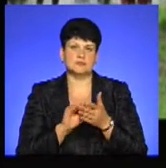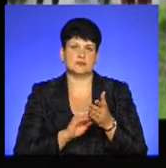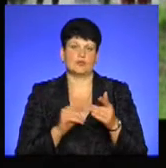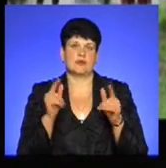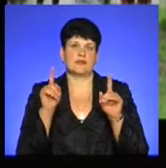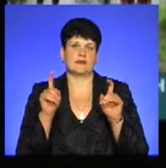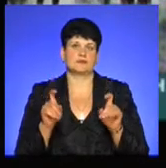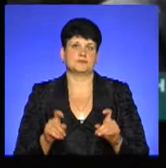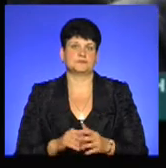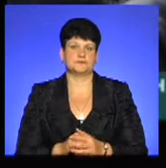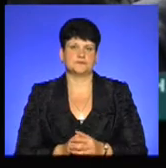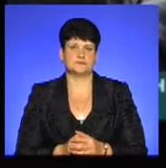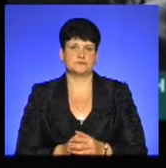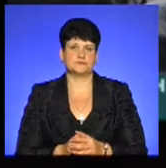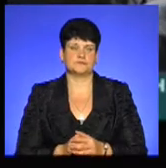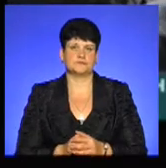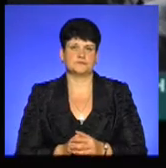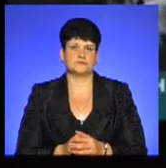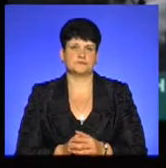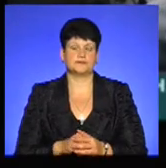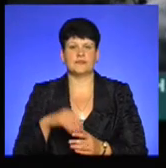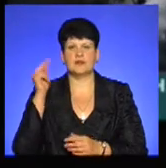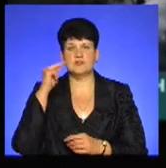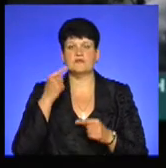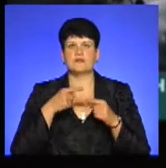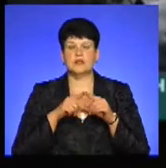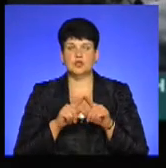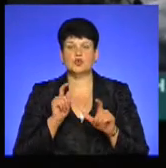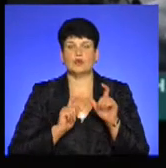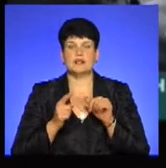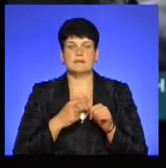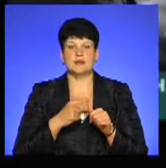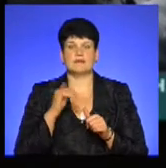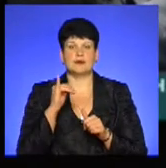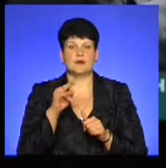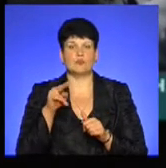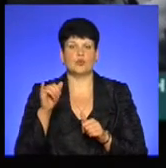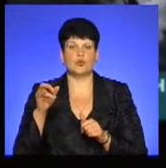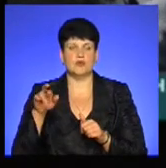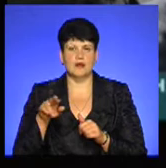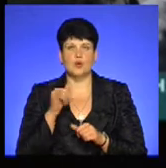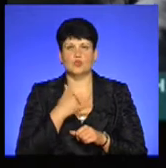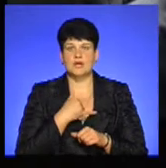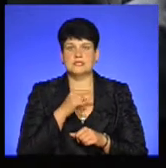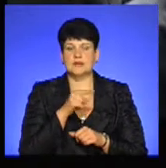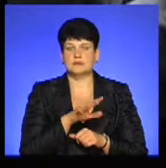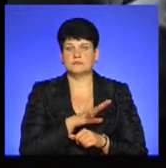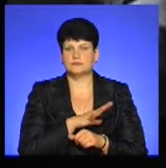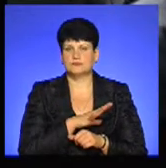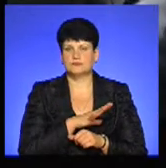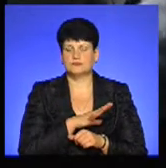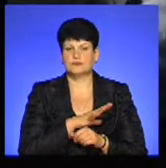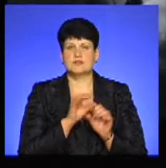тестування. Навчався в технічному коледжі імені Івана Полія. Нас там проходило, як здається,